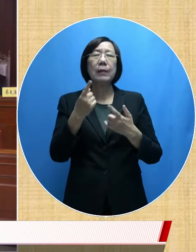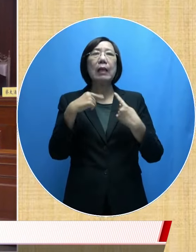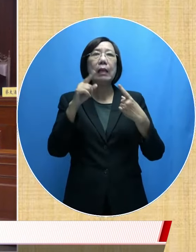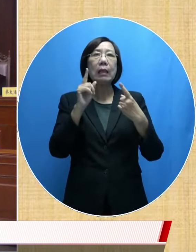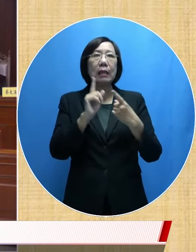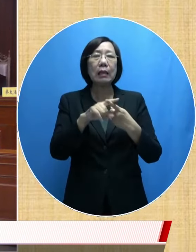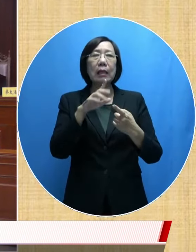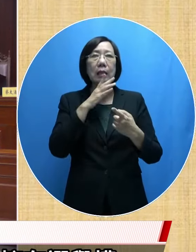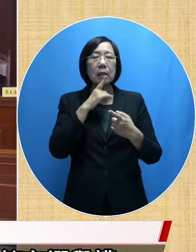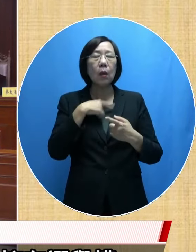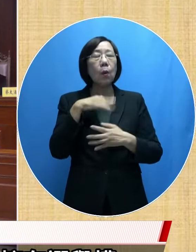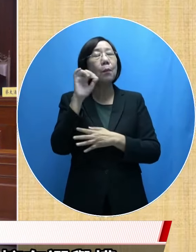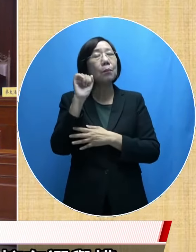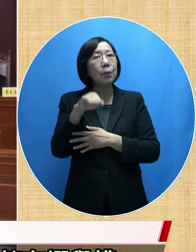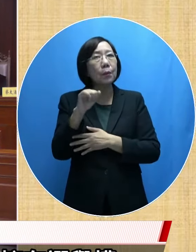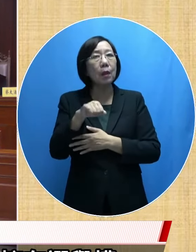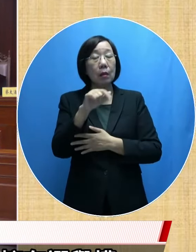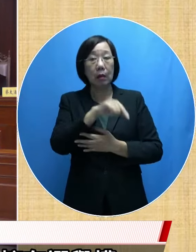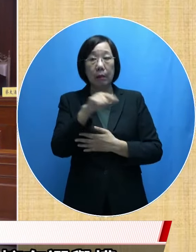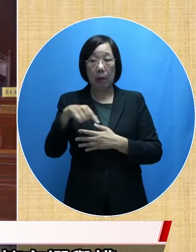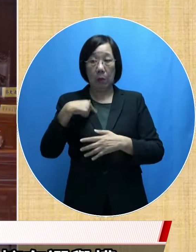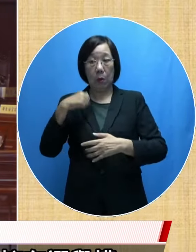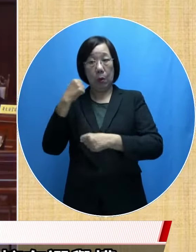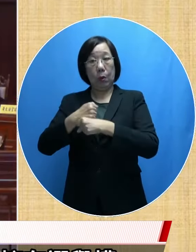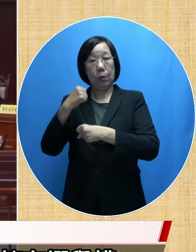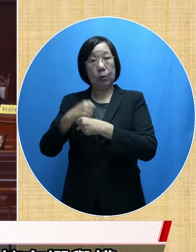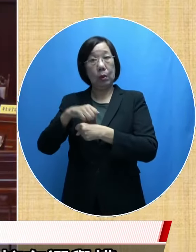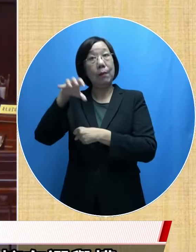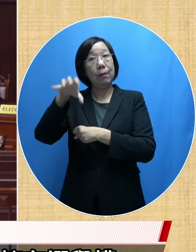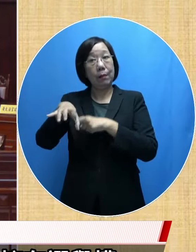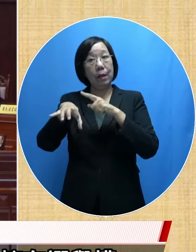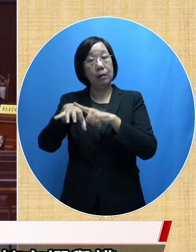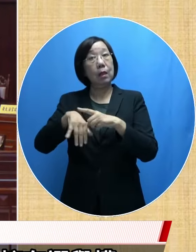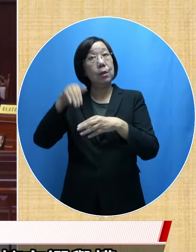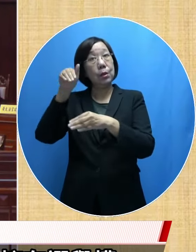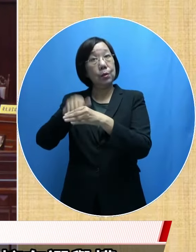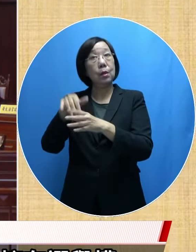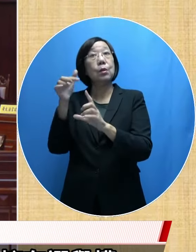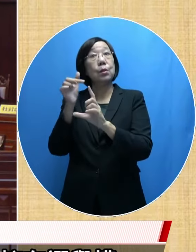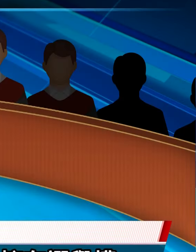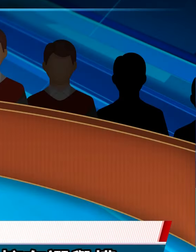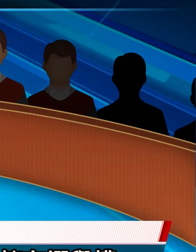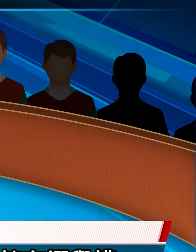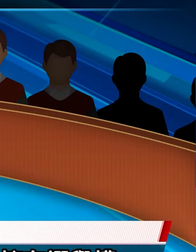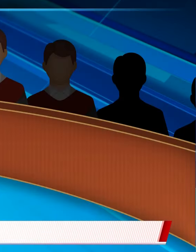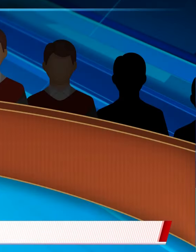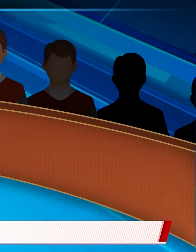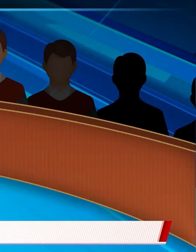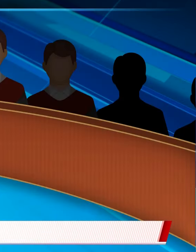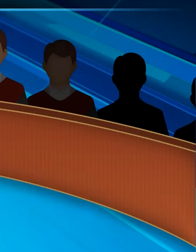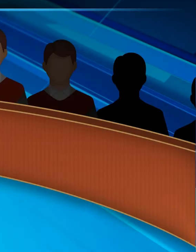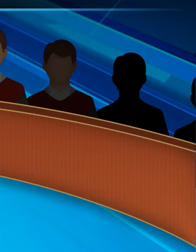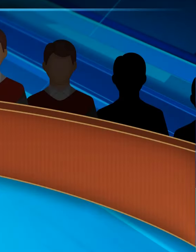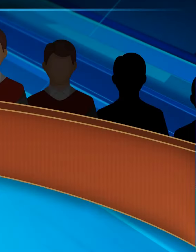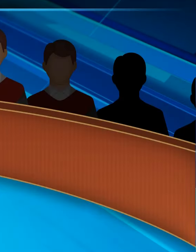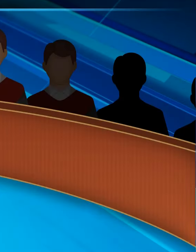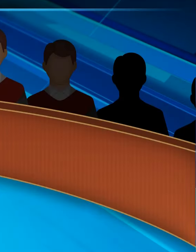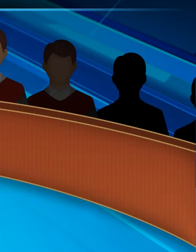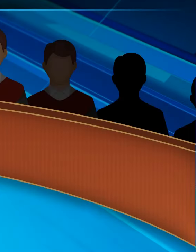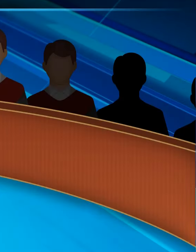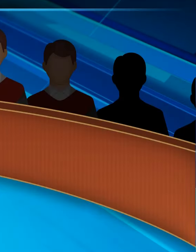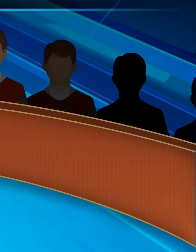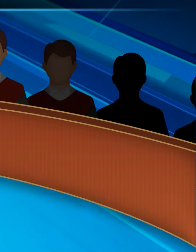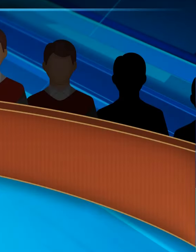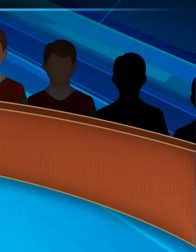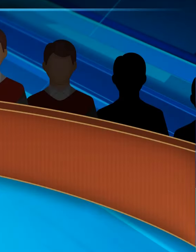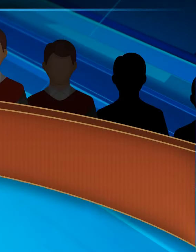为承认其在工作场所所在的选举区拥有选举权。 面对选举的幽灵人口，宪法